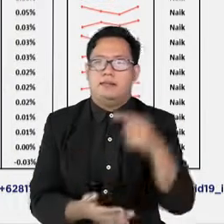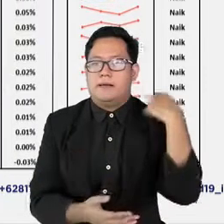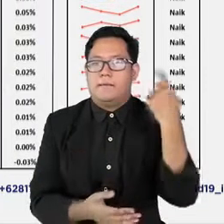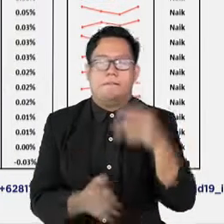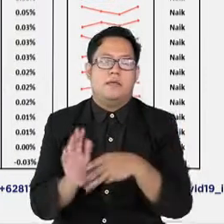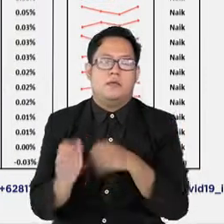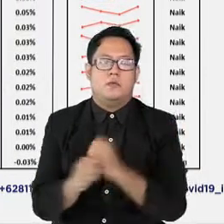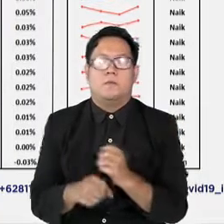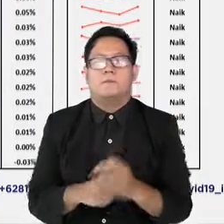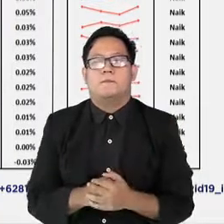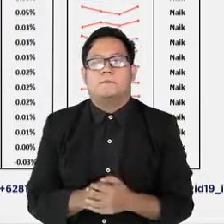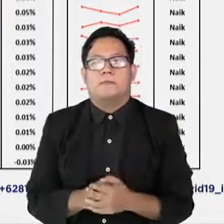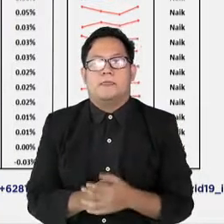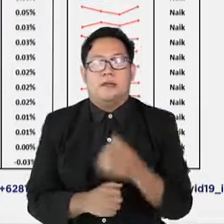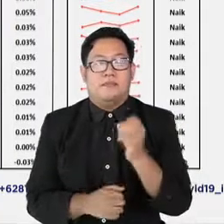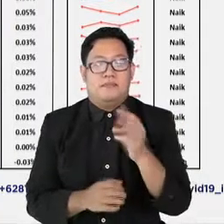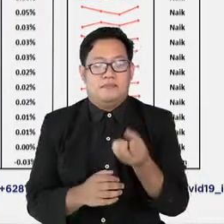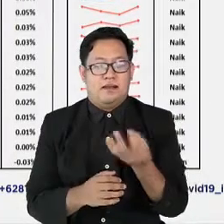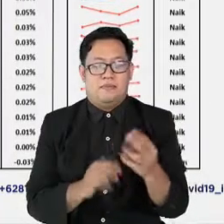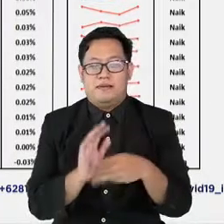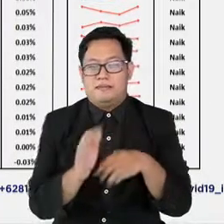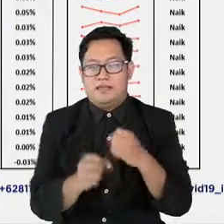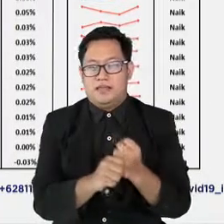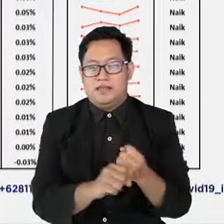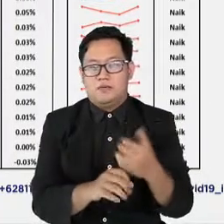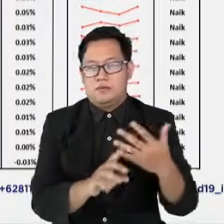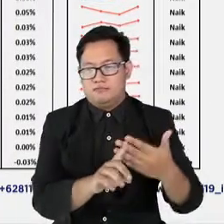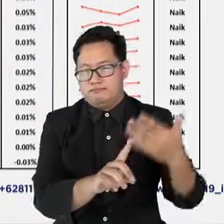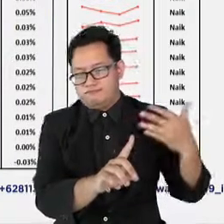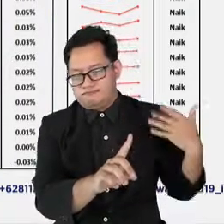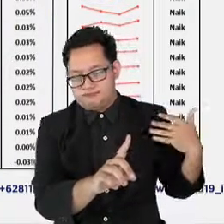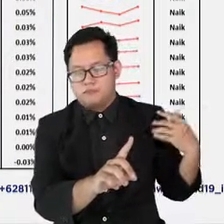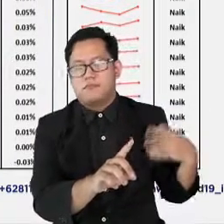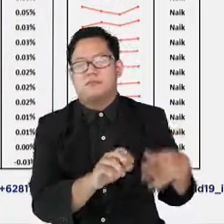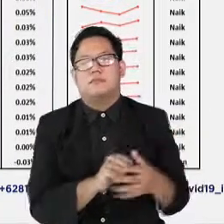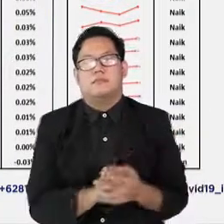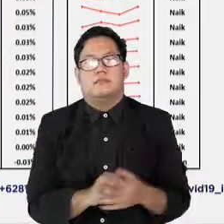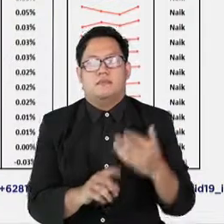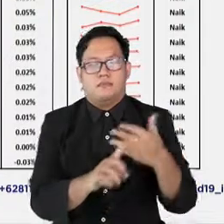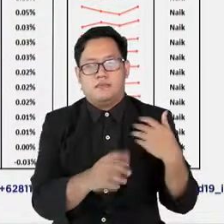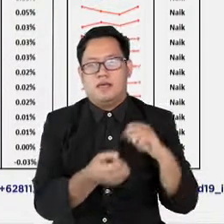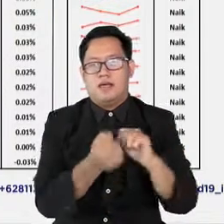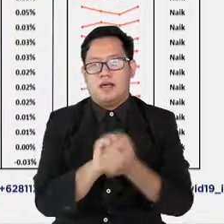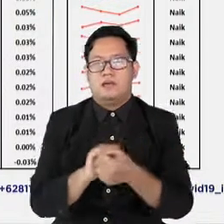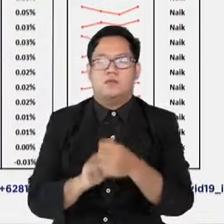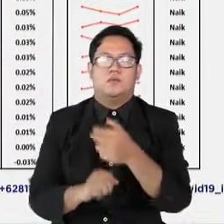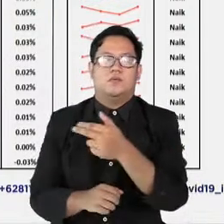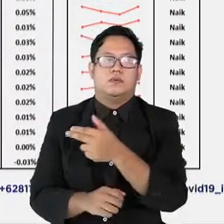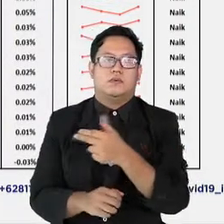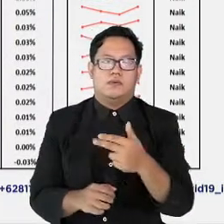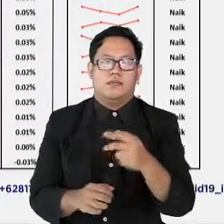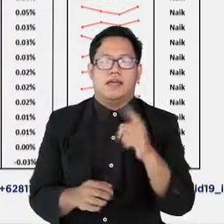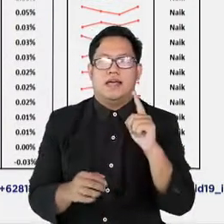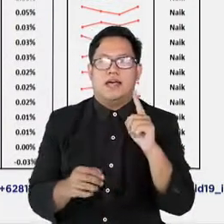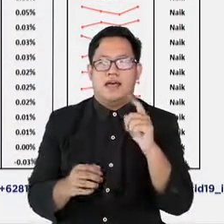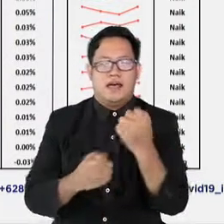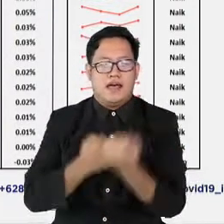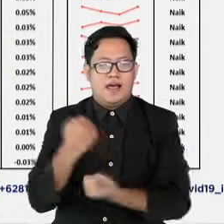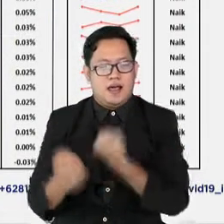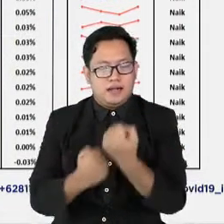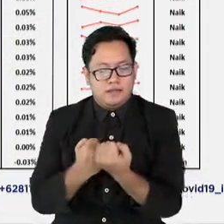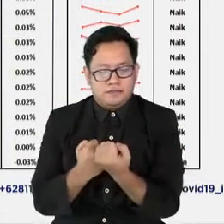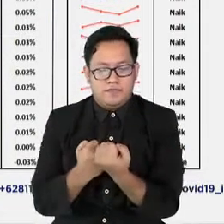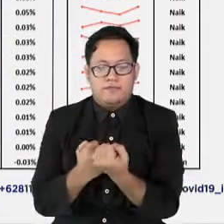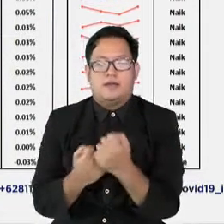setelah beberapa minggu kebelakang yang persentase kasus aktif di Indonesia lebih tinggi dari dunia akhirnya pada tanggal 20 Agustus